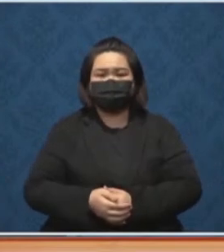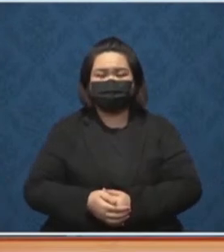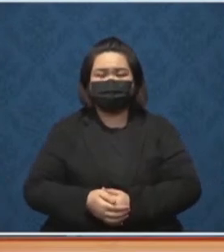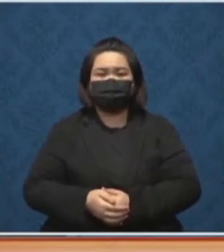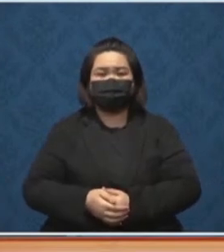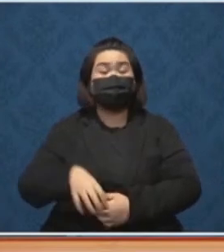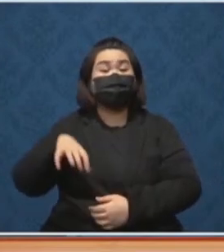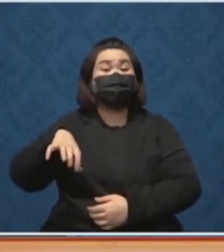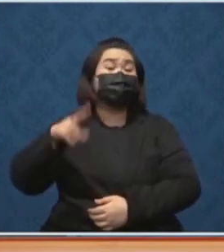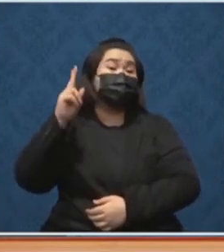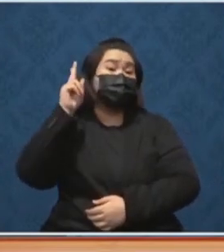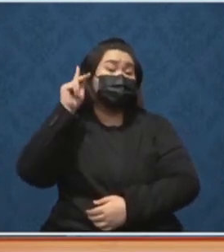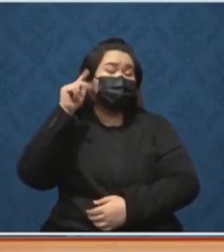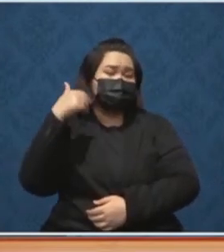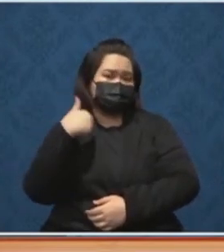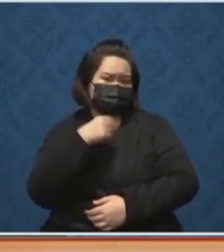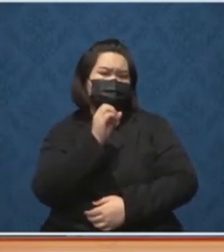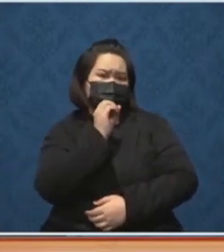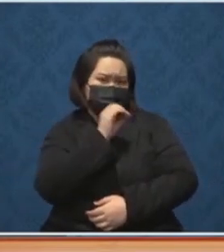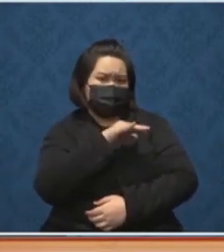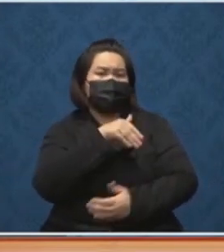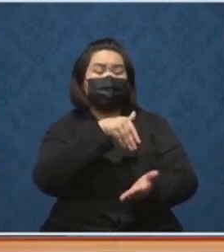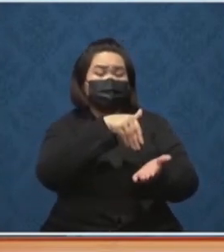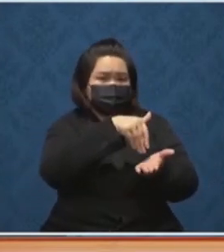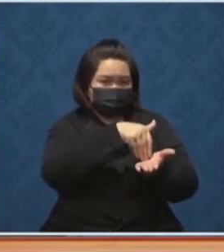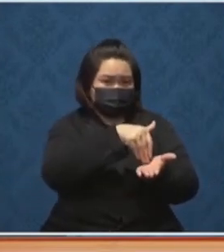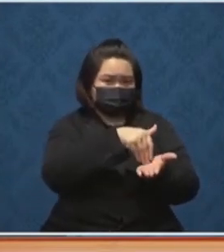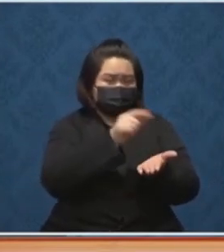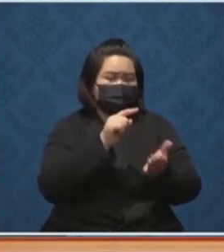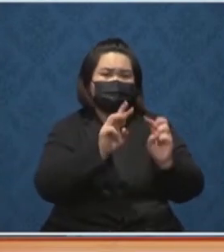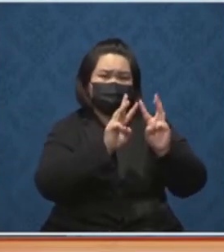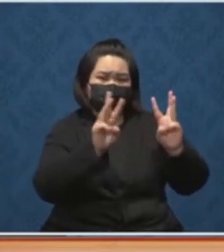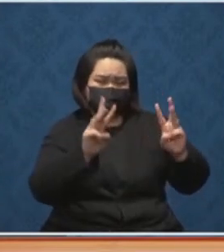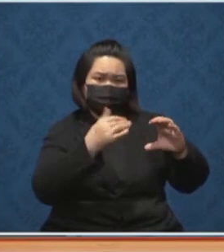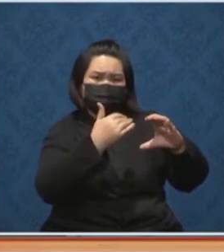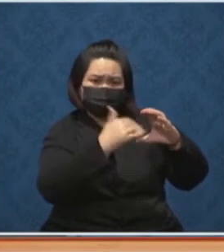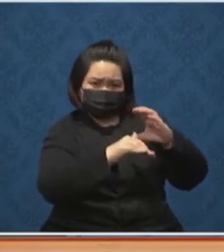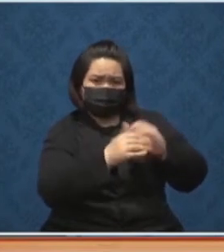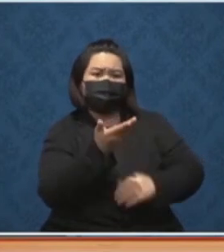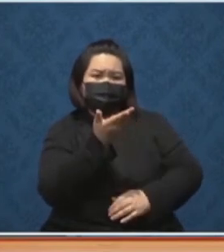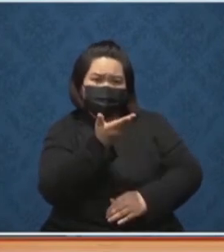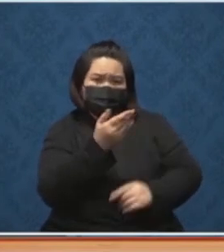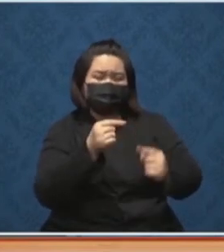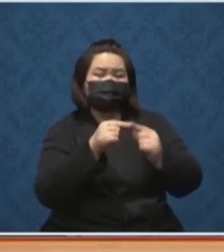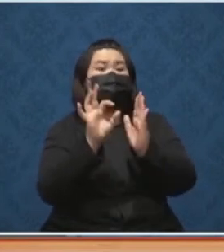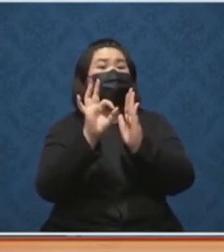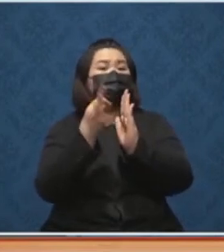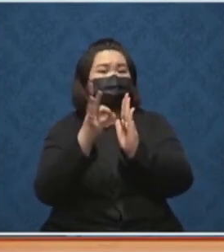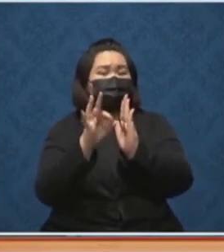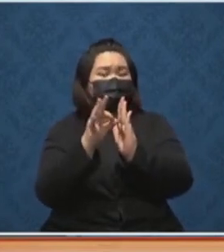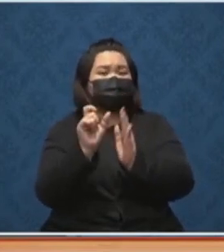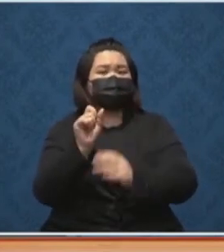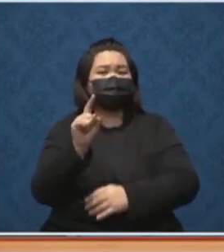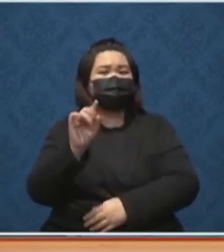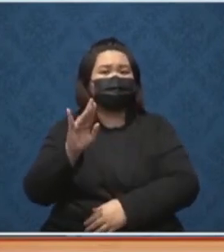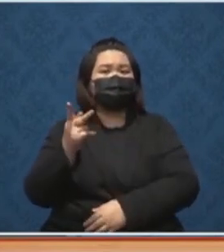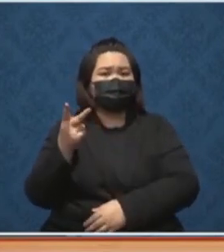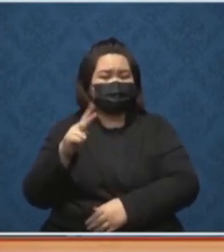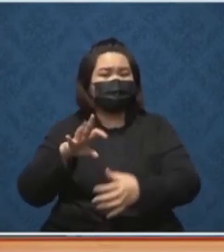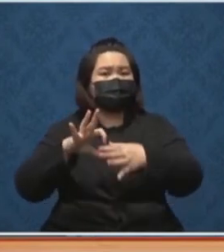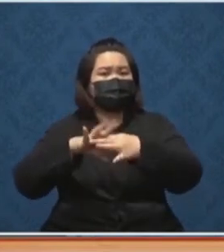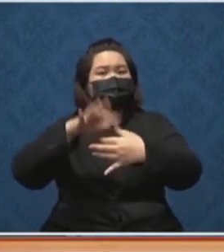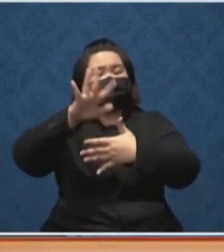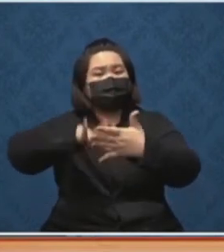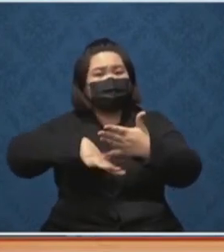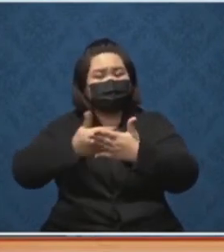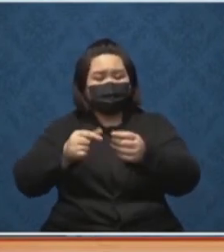บเรื่องแผนการส